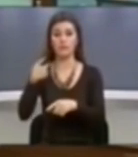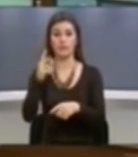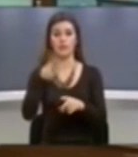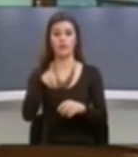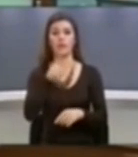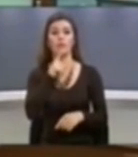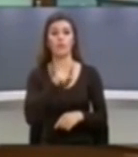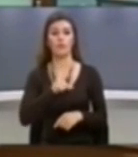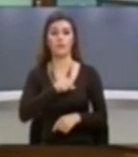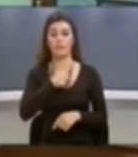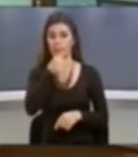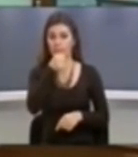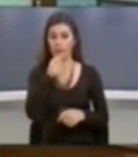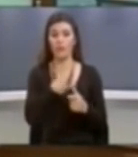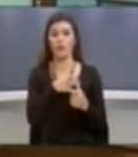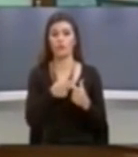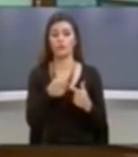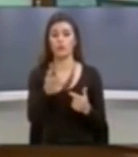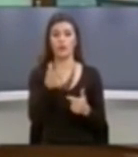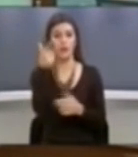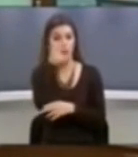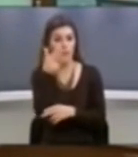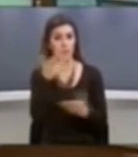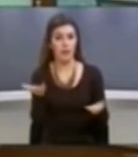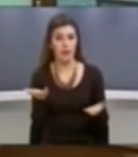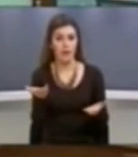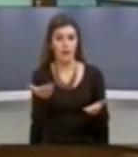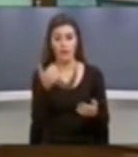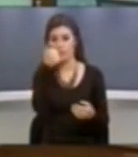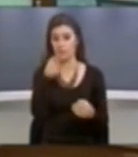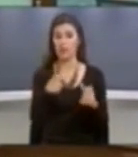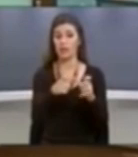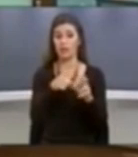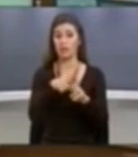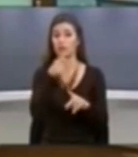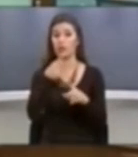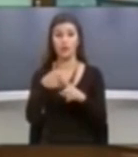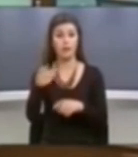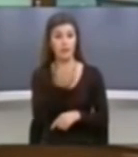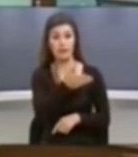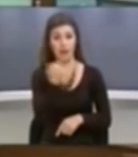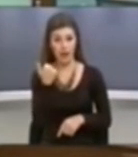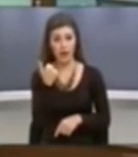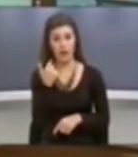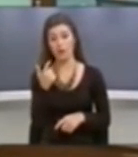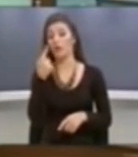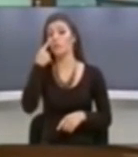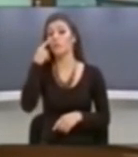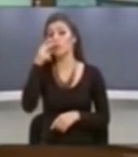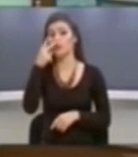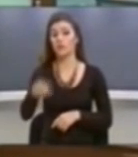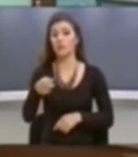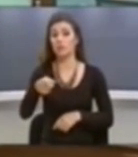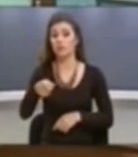mikrofona, sepse në qofë se nuk keni shik, atëherë edhe atë bone, edhe mandej i